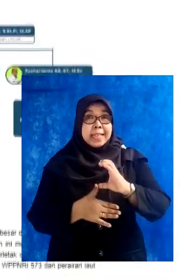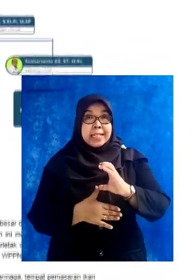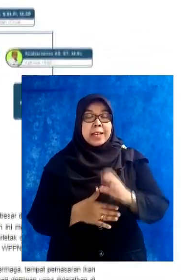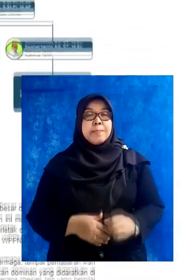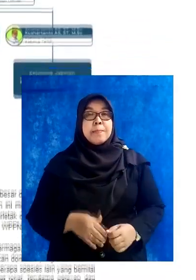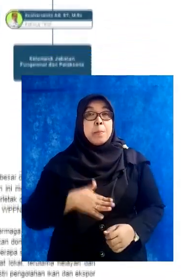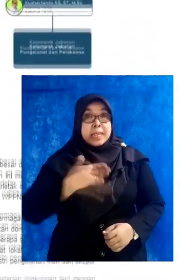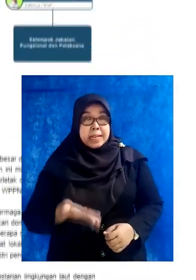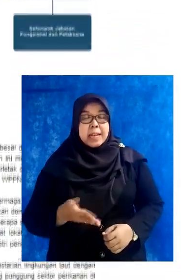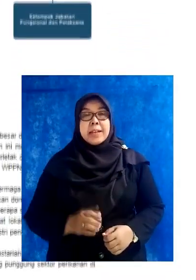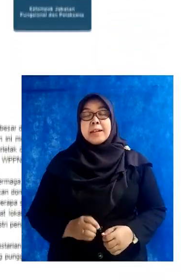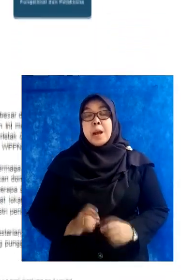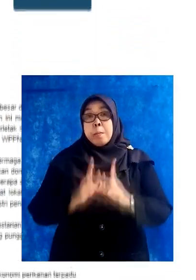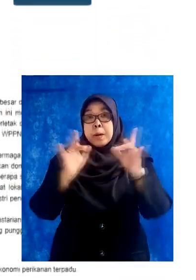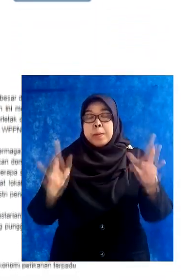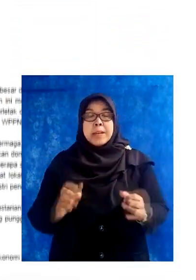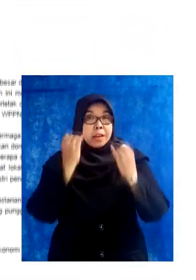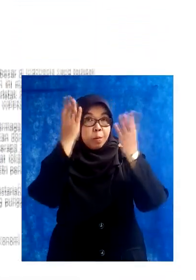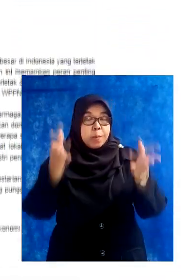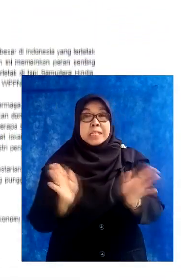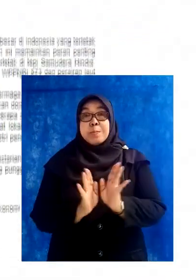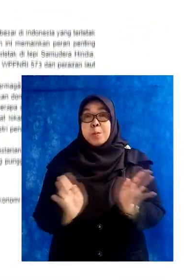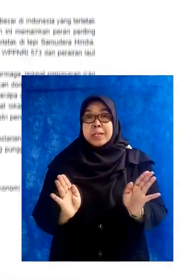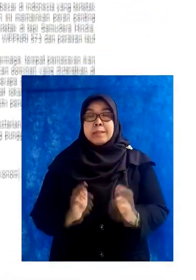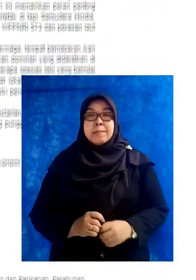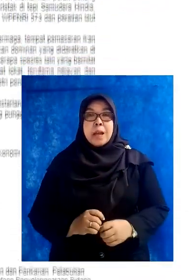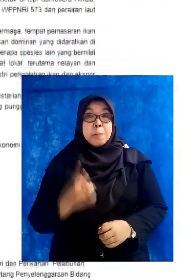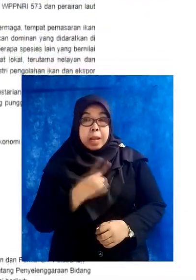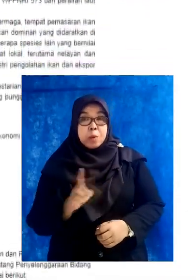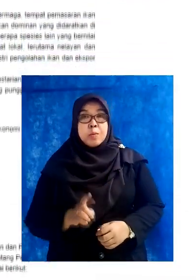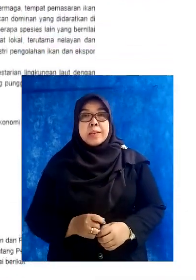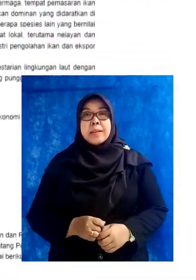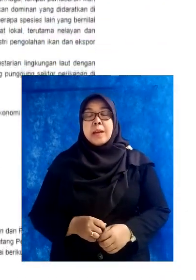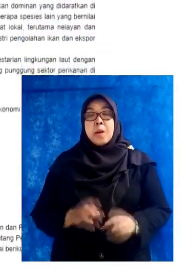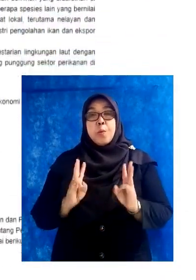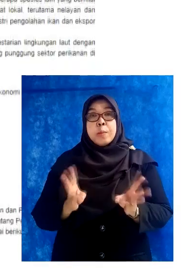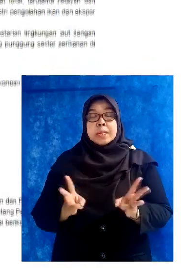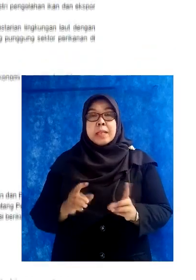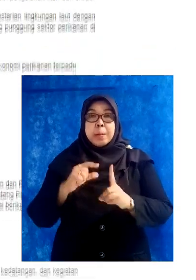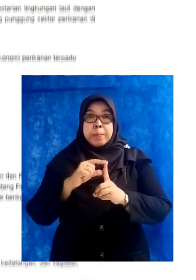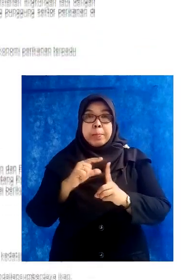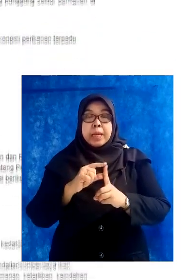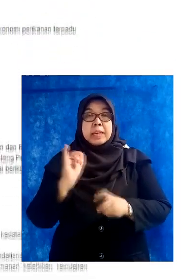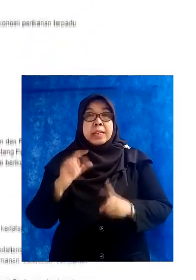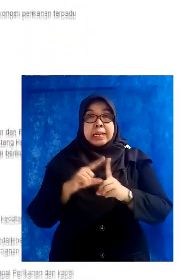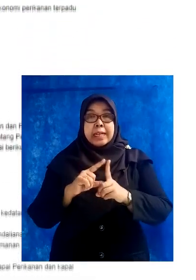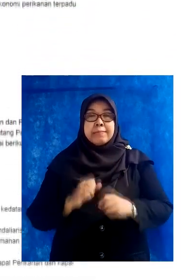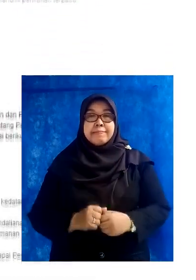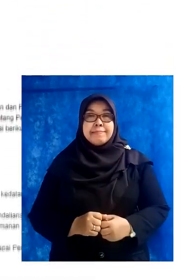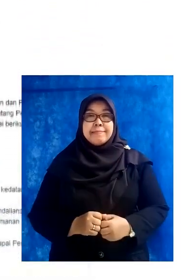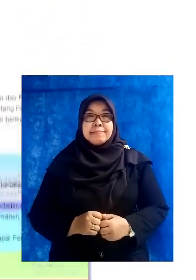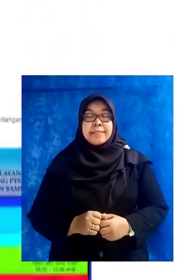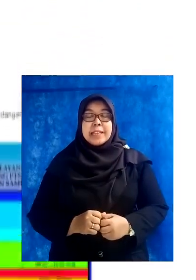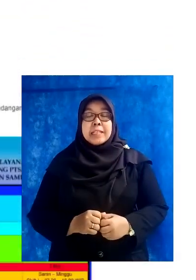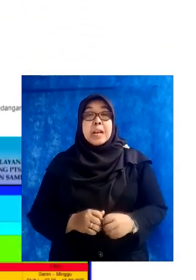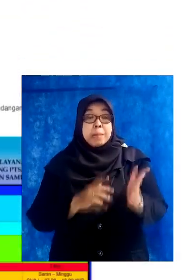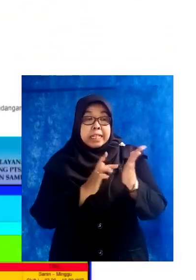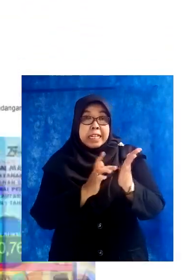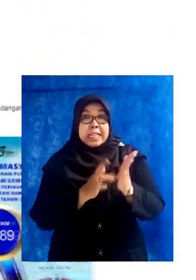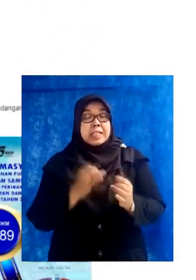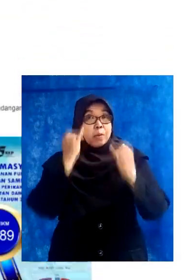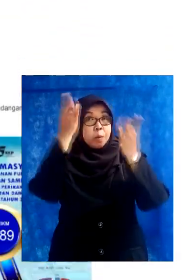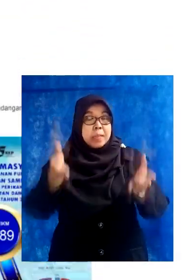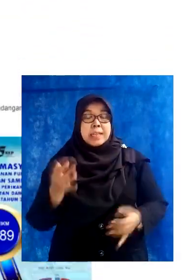PPS Cilacap menyediakan berbagai informasi publik melalui website Pejabat Pengelola Informasi dan